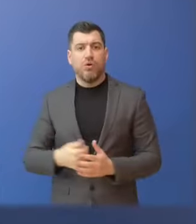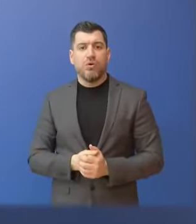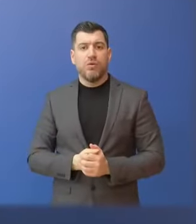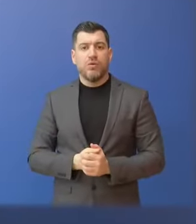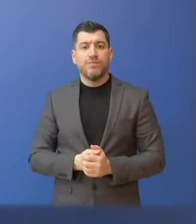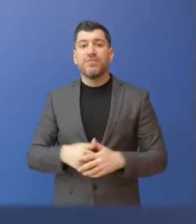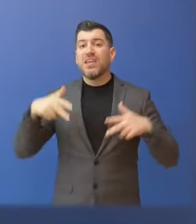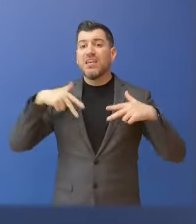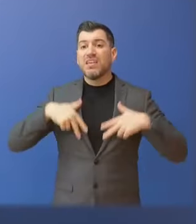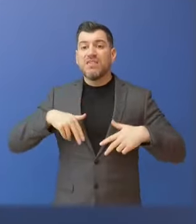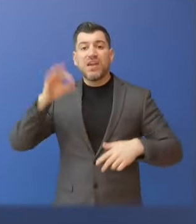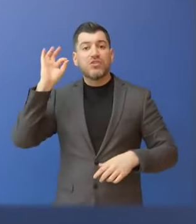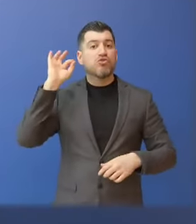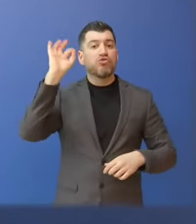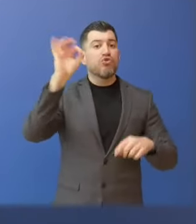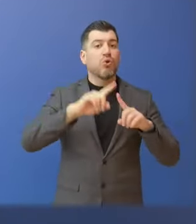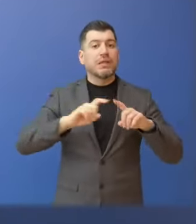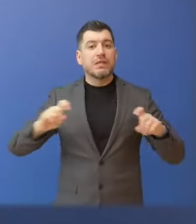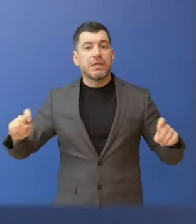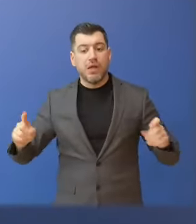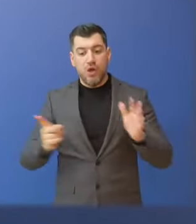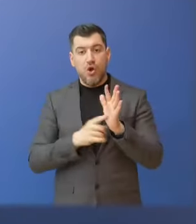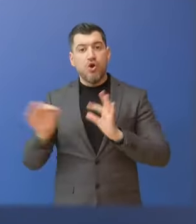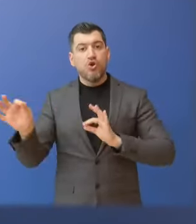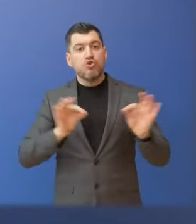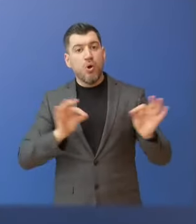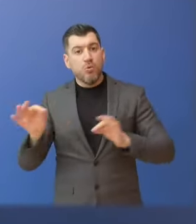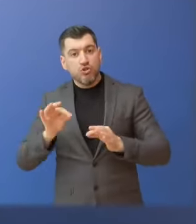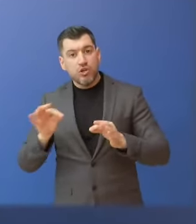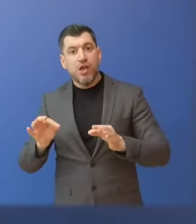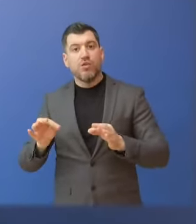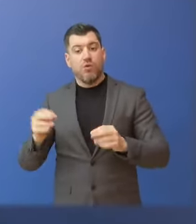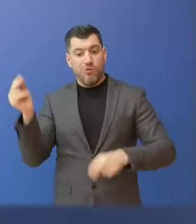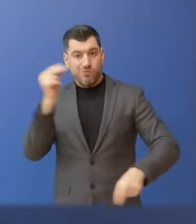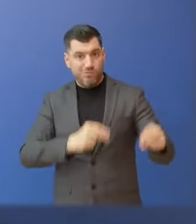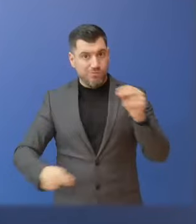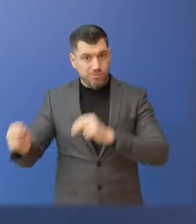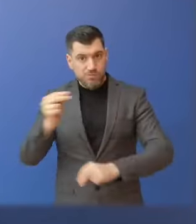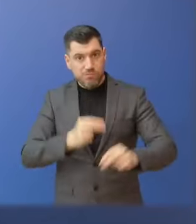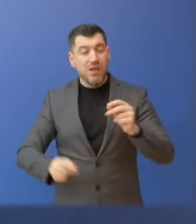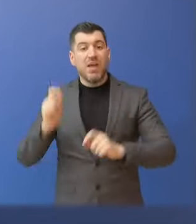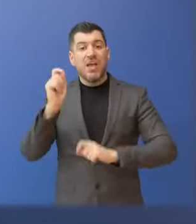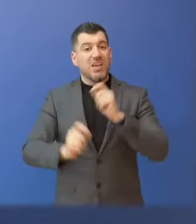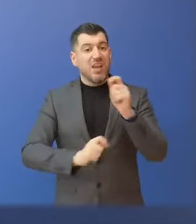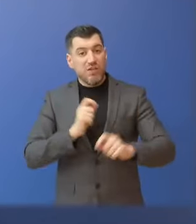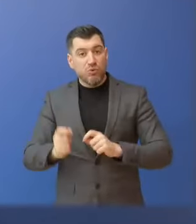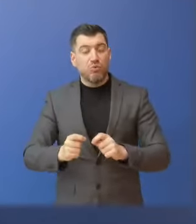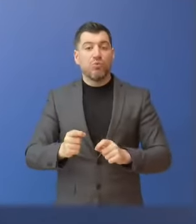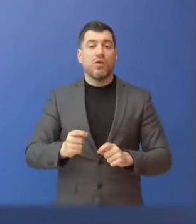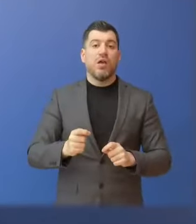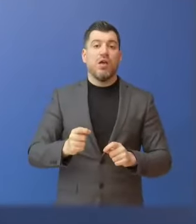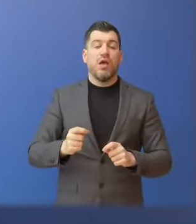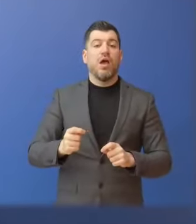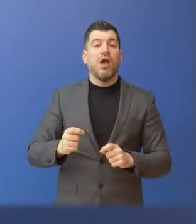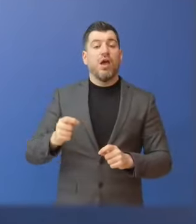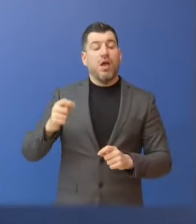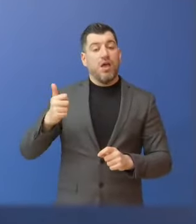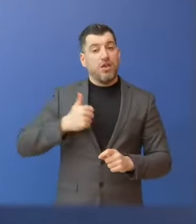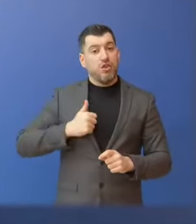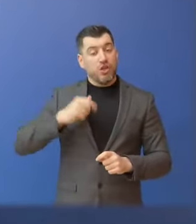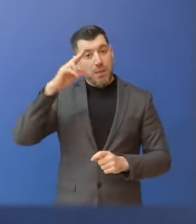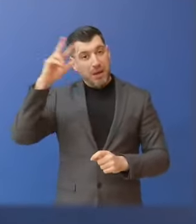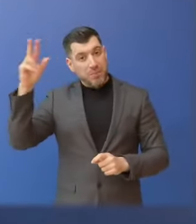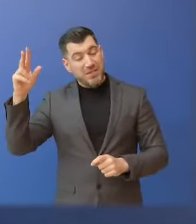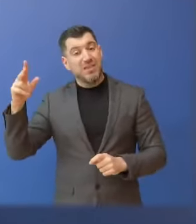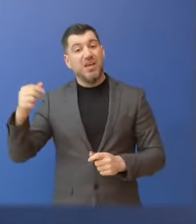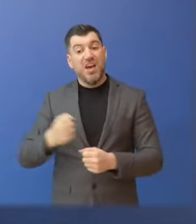κυβέρνησης ποιος είναι να περάσει στο νομοσχέδιο να δυναμώσουμε το δημόσιο πανεπιστήμιο να να ιδρύονται μη κρατικά πανεπιστήμια με τα πιο αυστηρά κριτήρια και να μην είναι